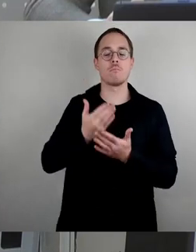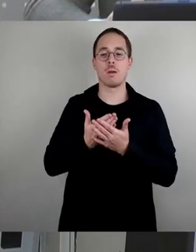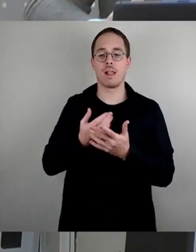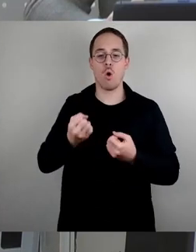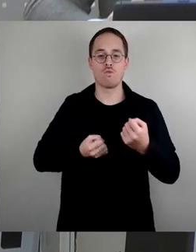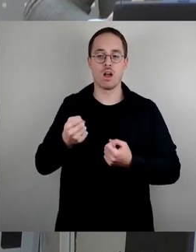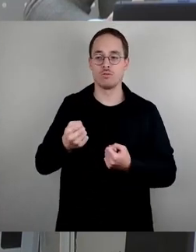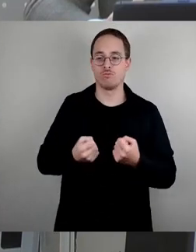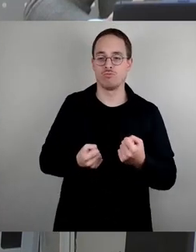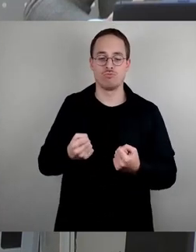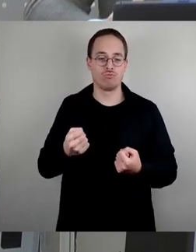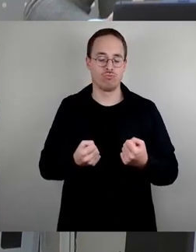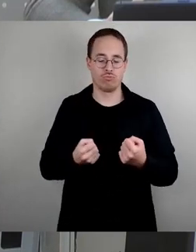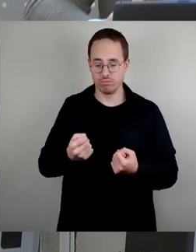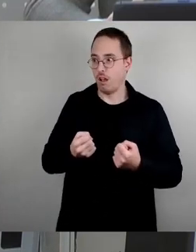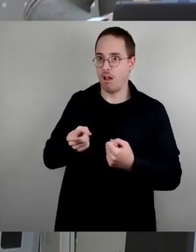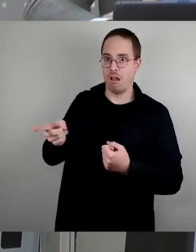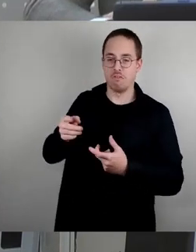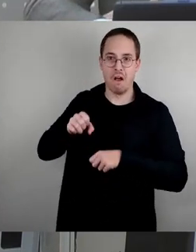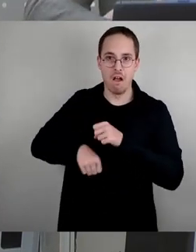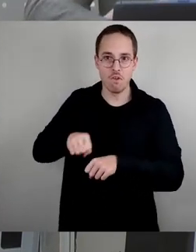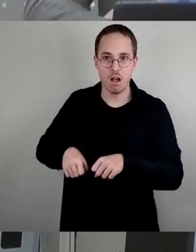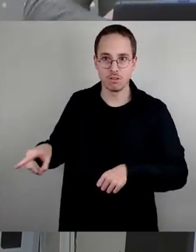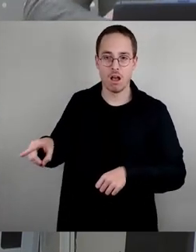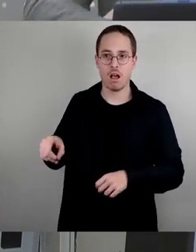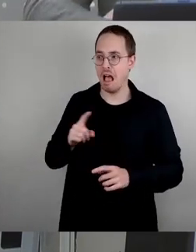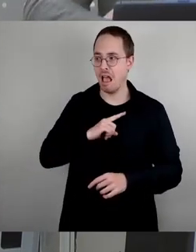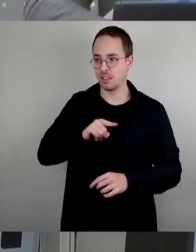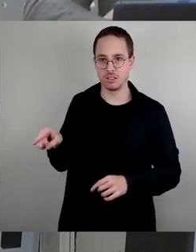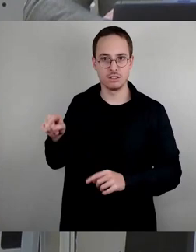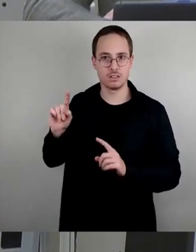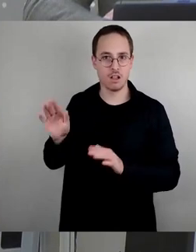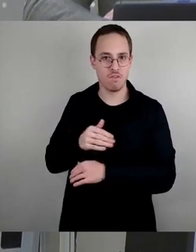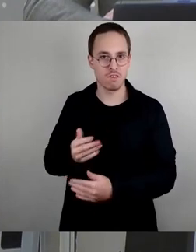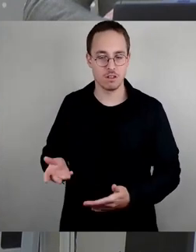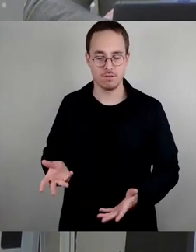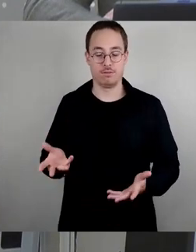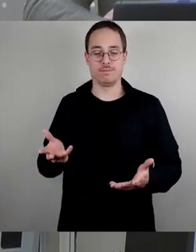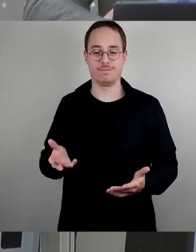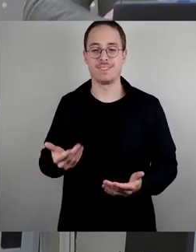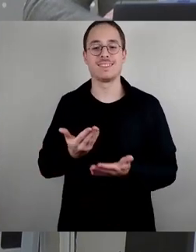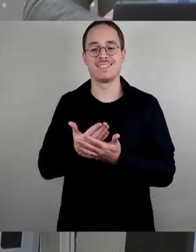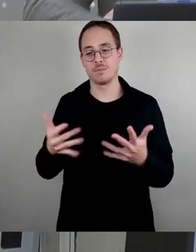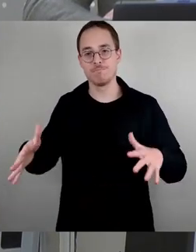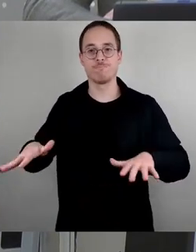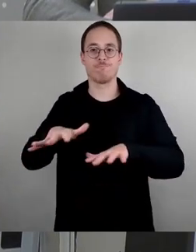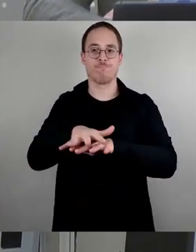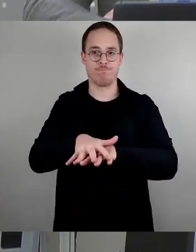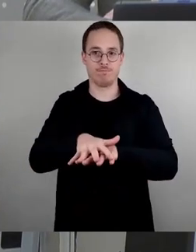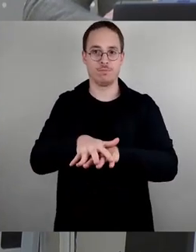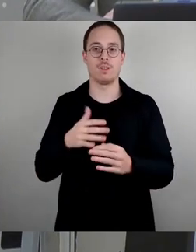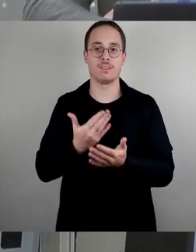wird und durchaus richtig ist, urbaner Platz knapp ist. Insofern stimmen wir dem Kompromiss aus dem Bauausschuss